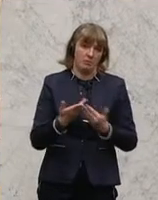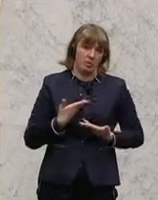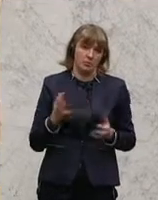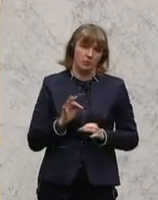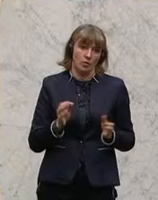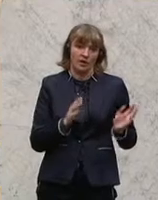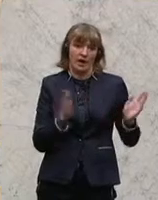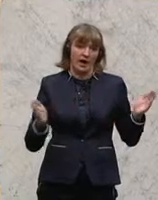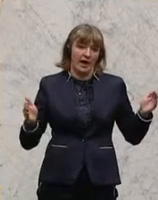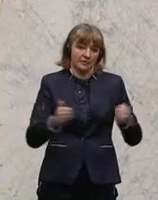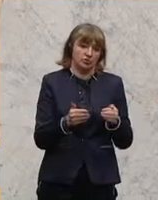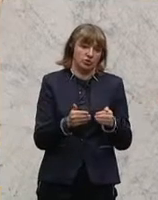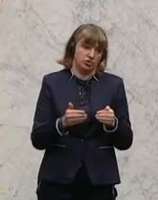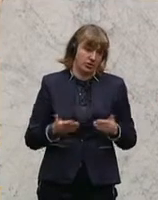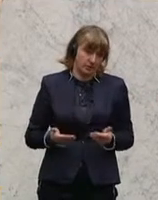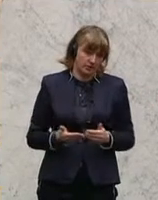sogar eingeschränkt.